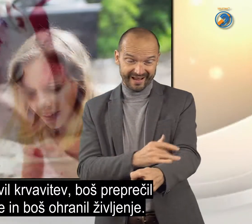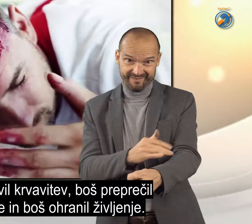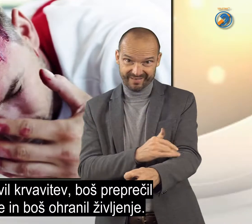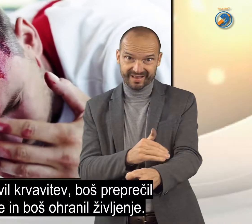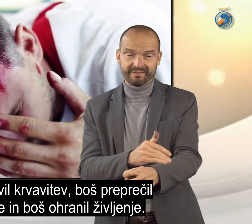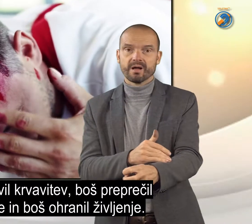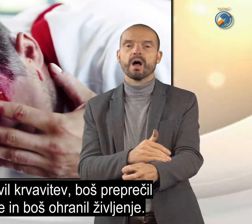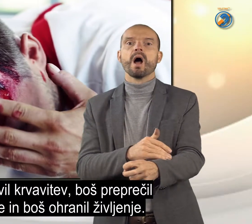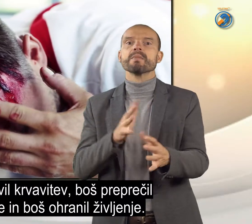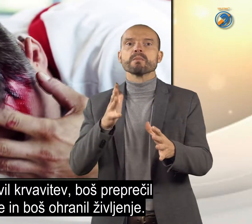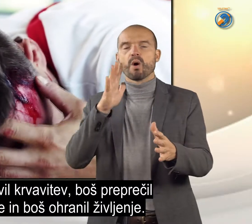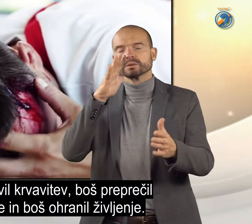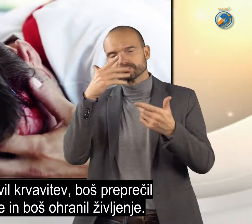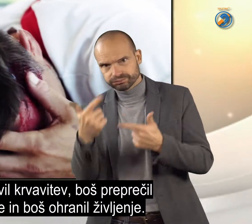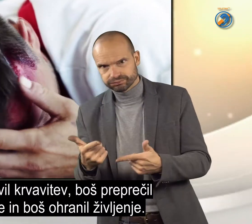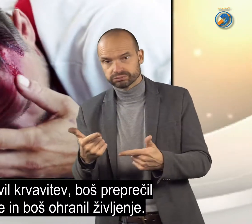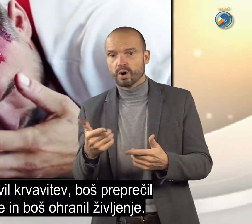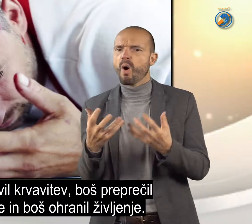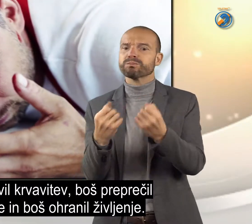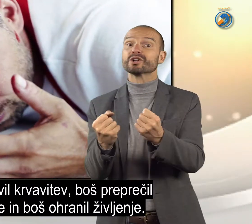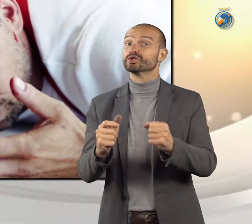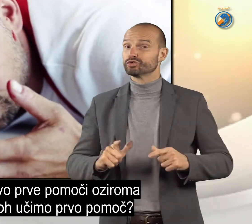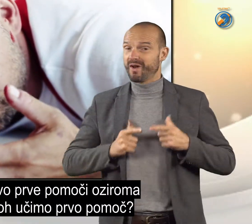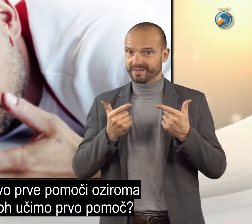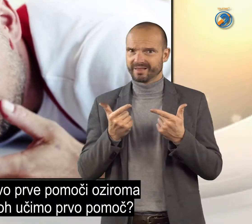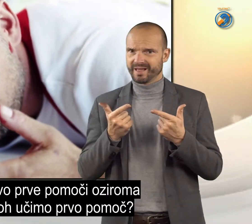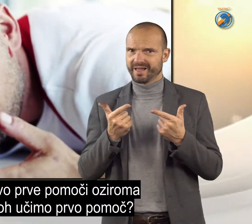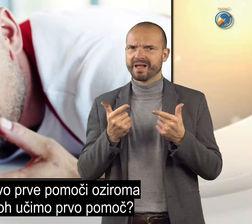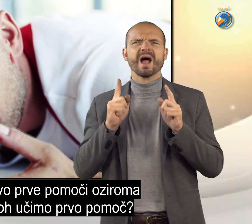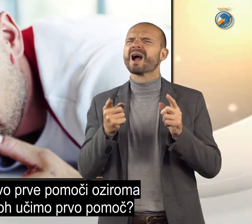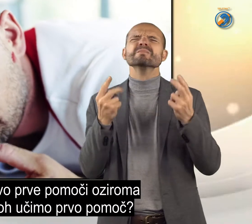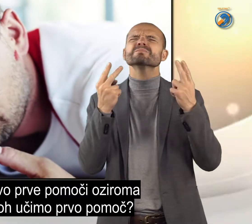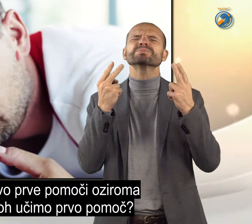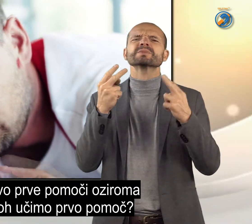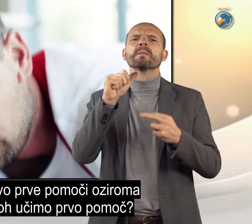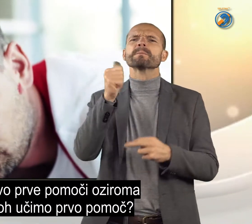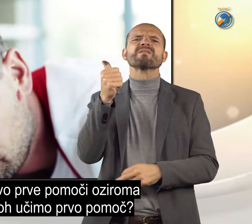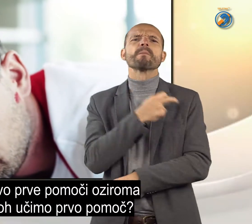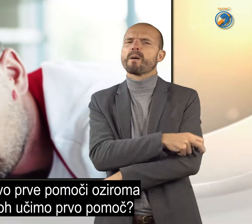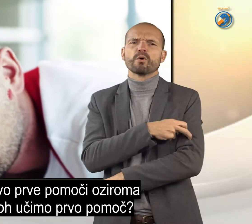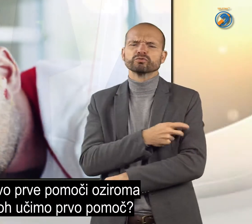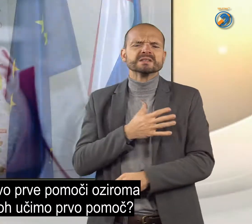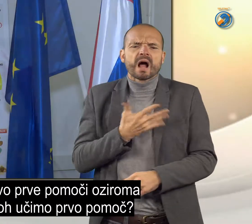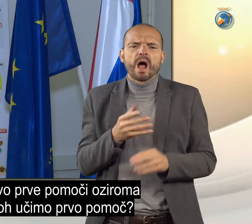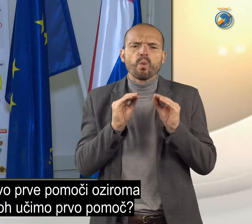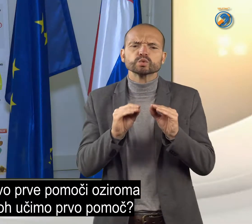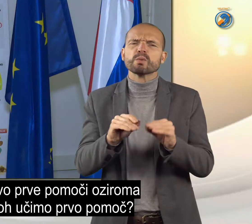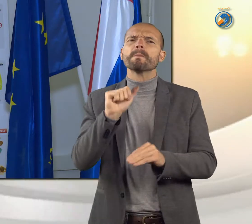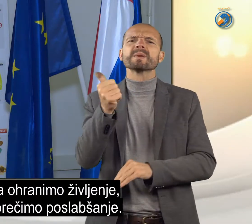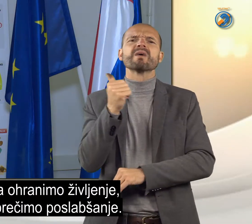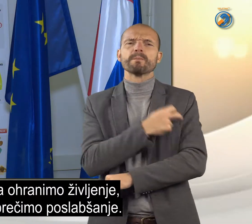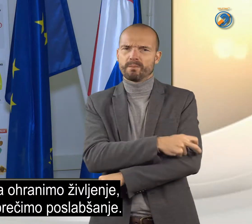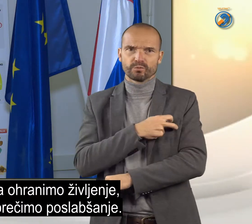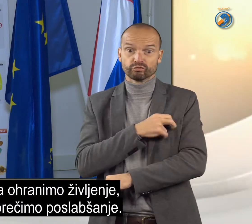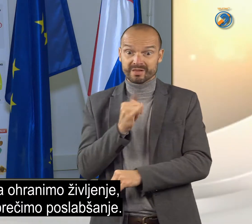krvavitev, boš preprečil poslabšanje in boš ohranil življenje. Zakaj? Ker kaj je bistvo prve pomoči oziroma zakaj mi sploh učimo prvo pomoč?